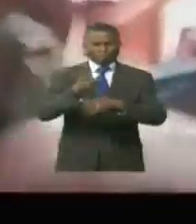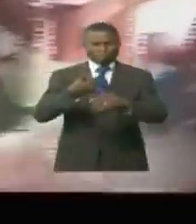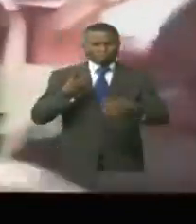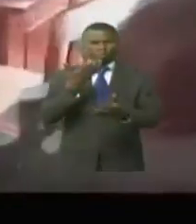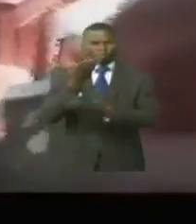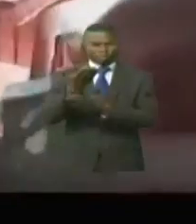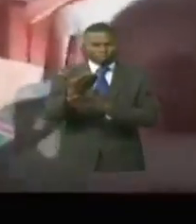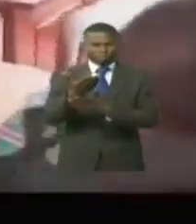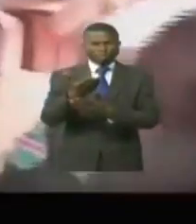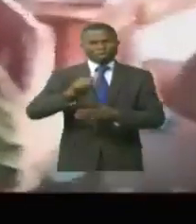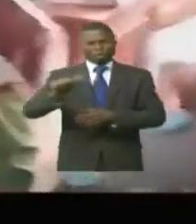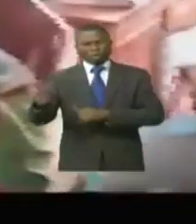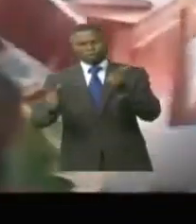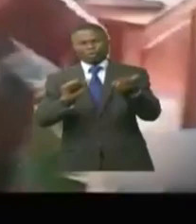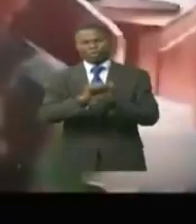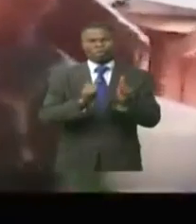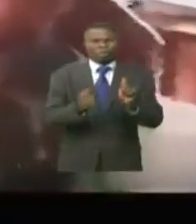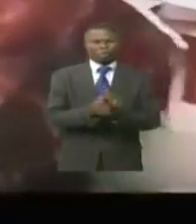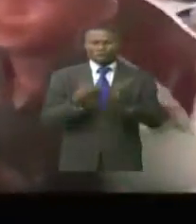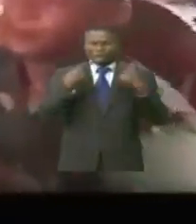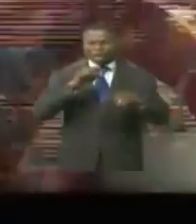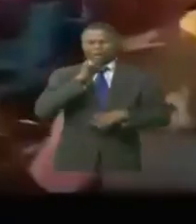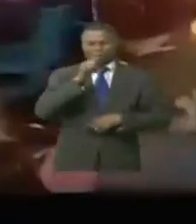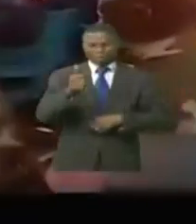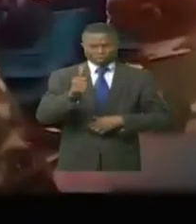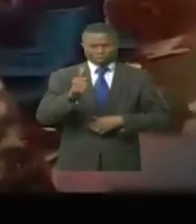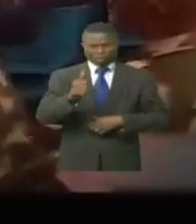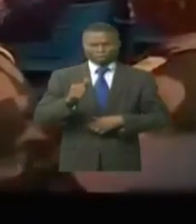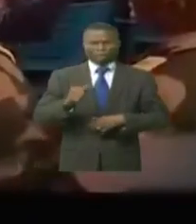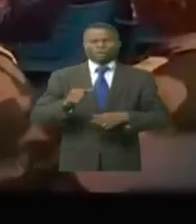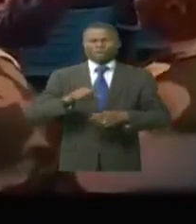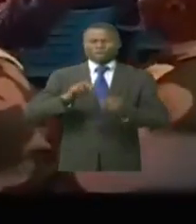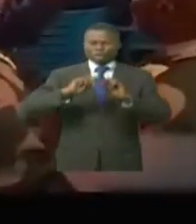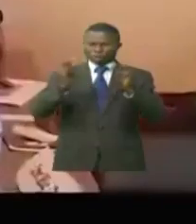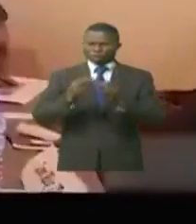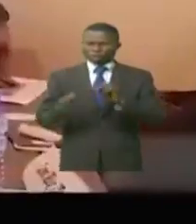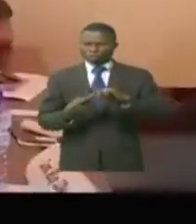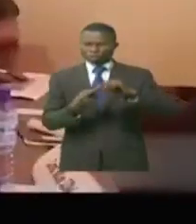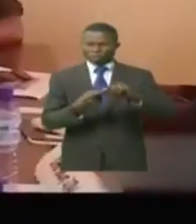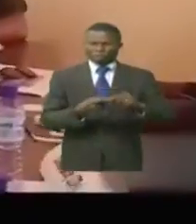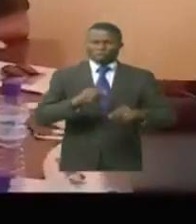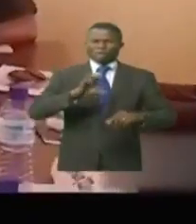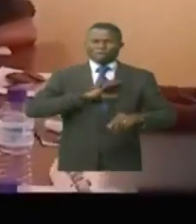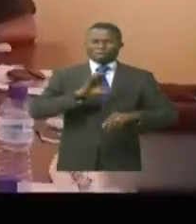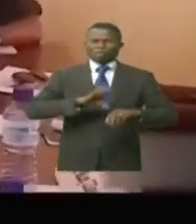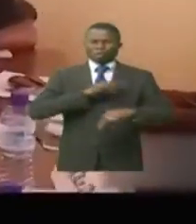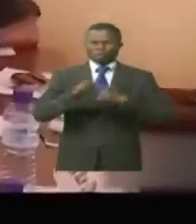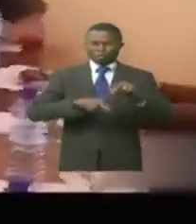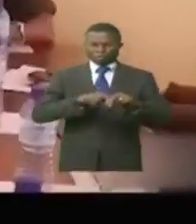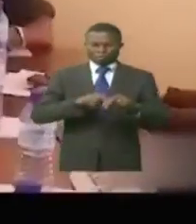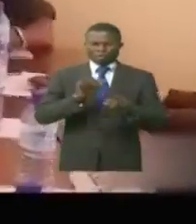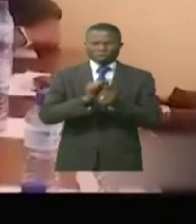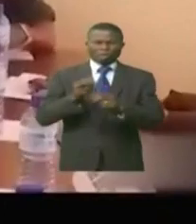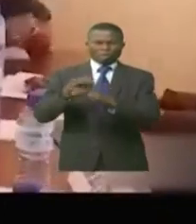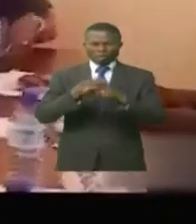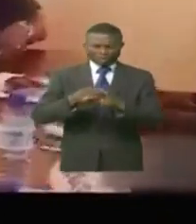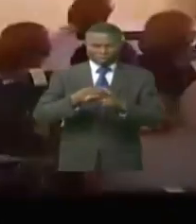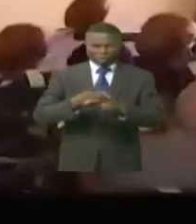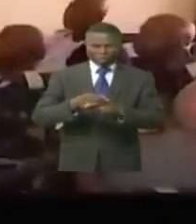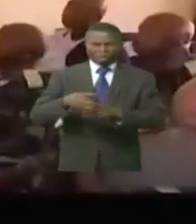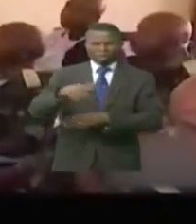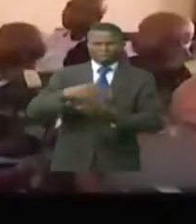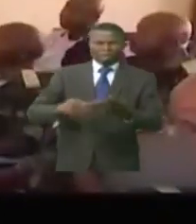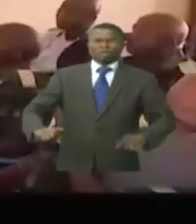d'évoquer certains autres points non signalés par les services spécialisés et la PNC en rapport avec l'insécurité causée par